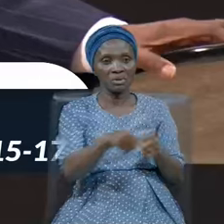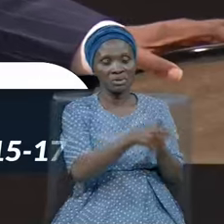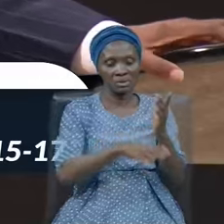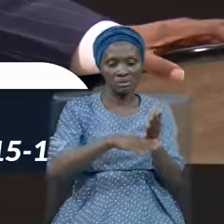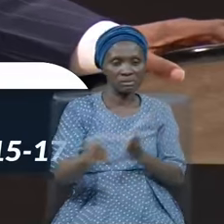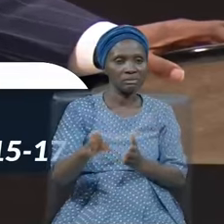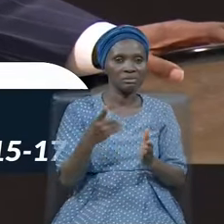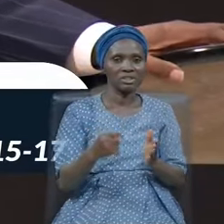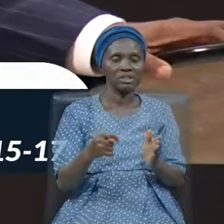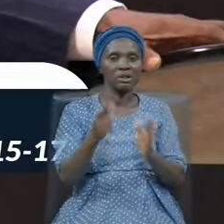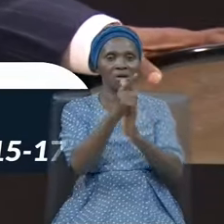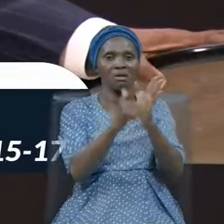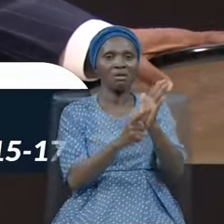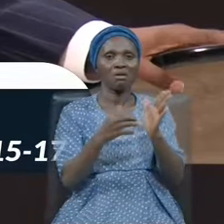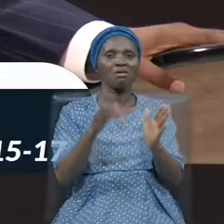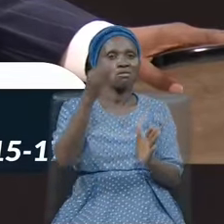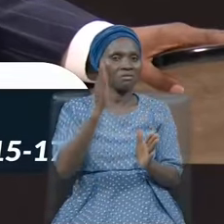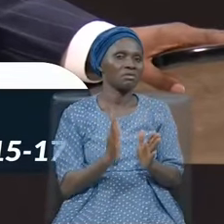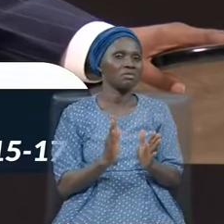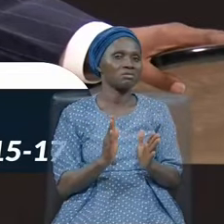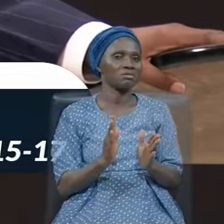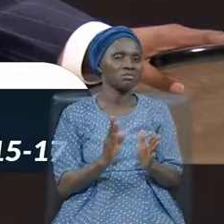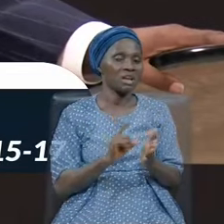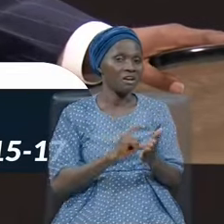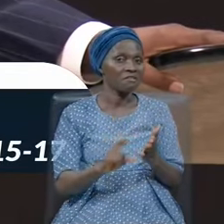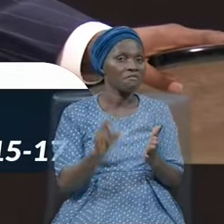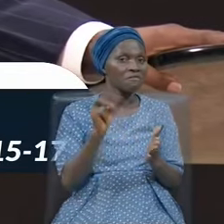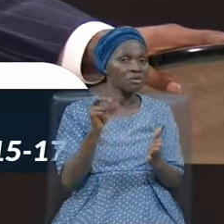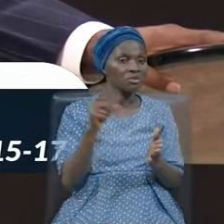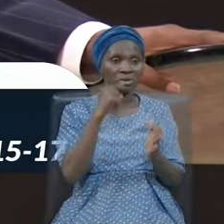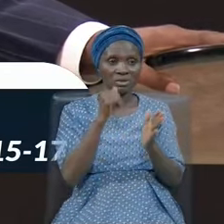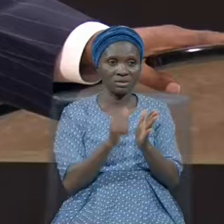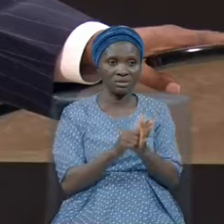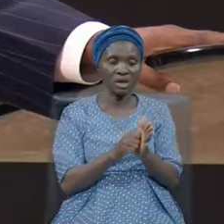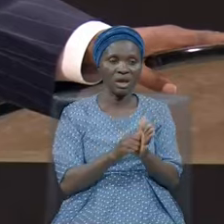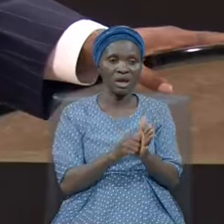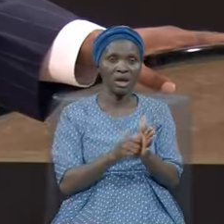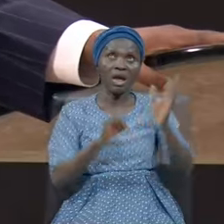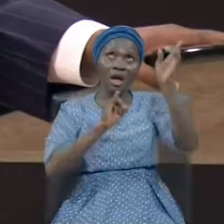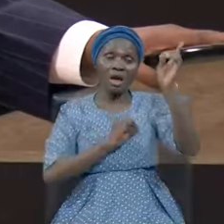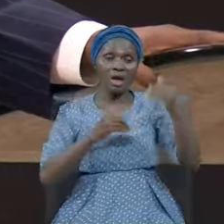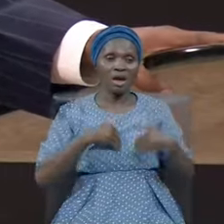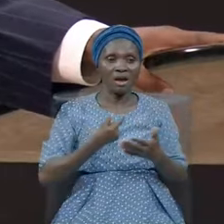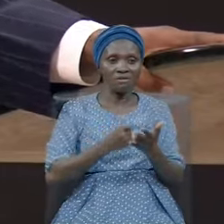d'Israël, nous connaissons la loi de Dieu, mais il renverse tout. Verset